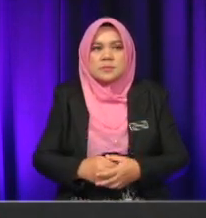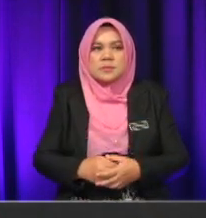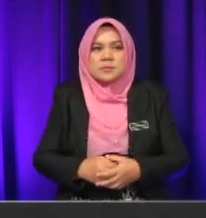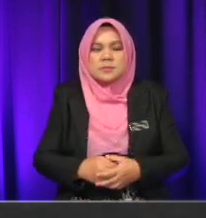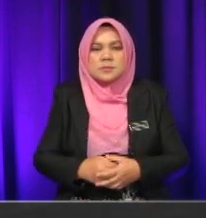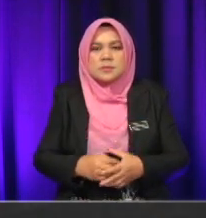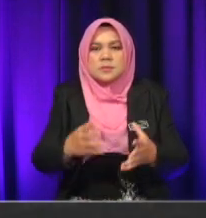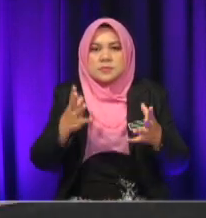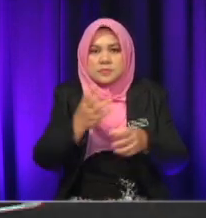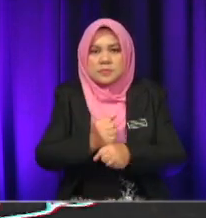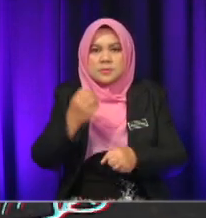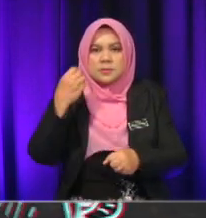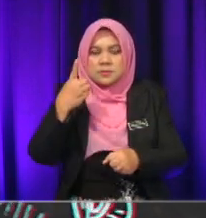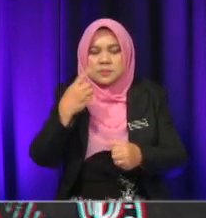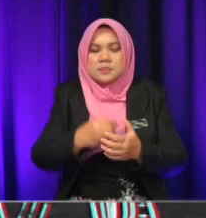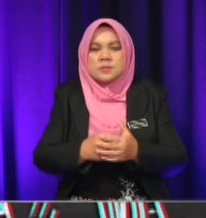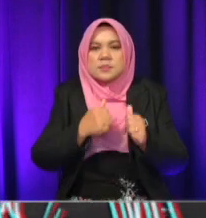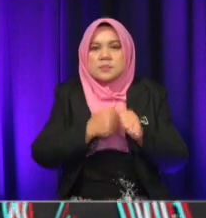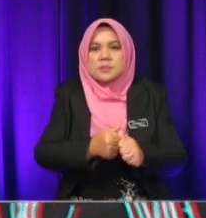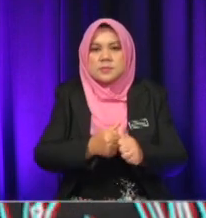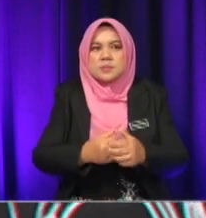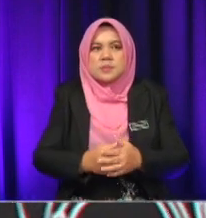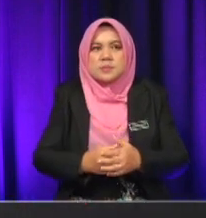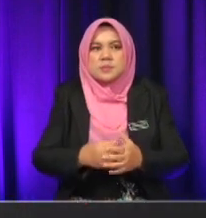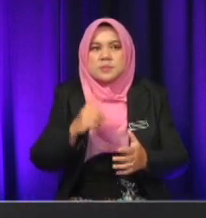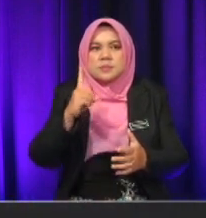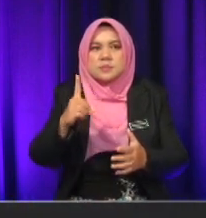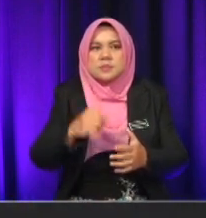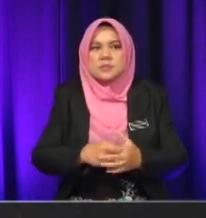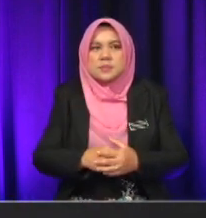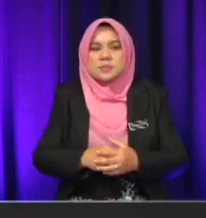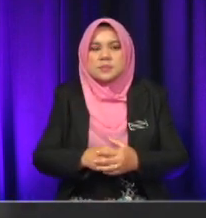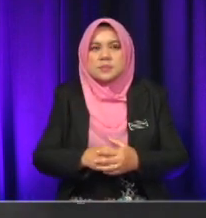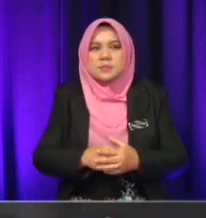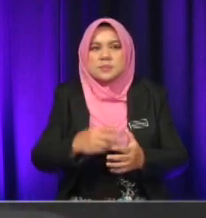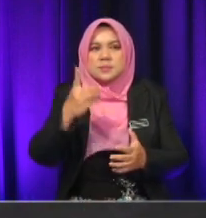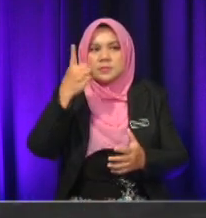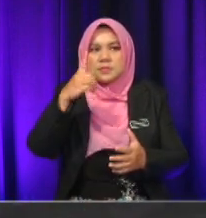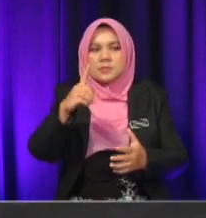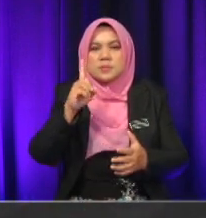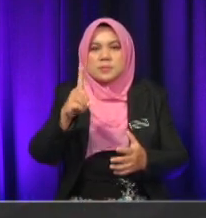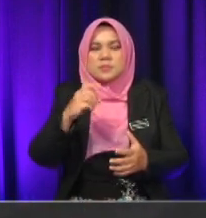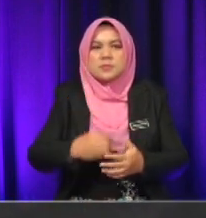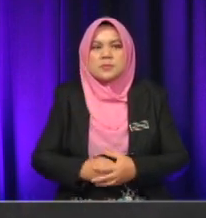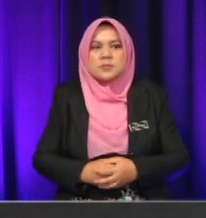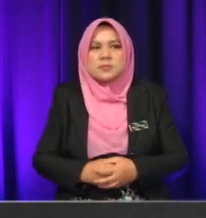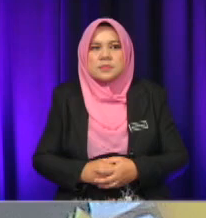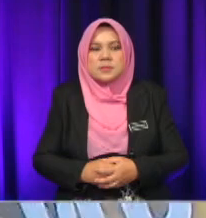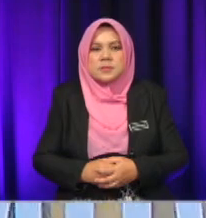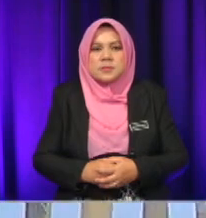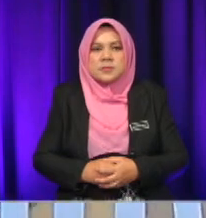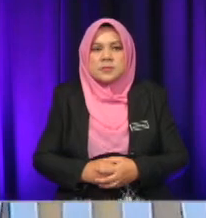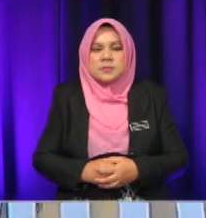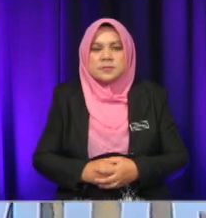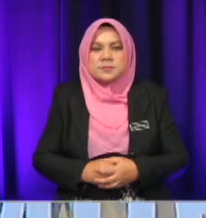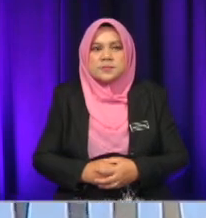sebab dapat memahami, dapat mengikuti satu demi satu apa yang disampaikan. Ya, cikgu. Dengarlah pesanan cikgu